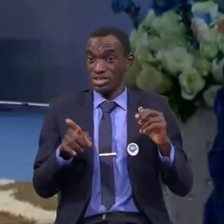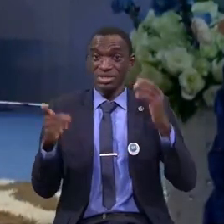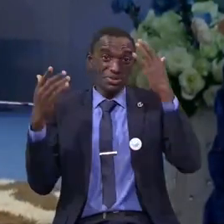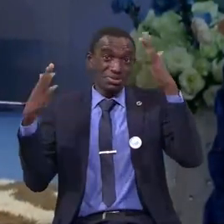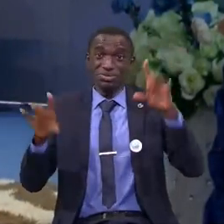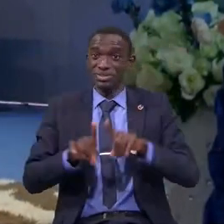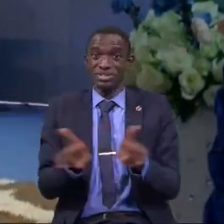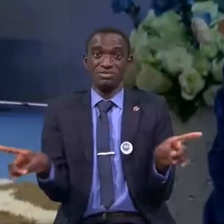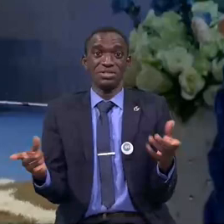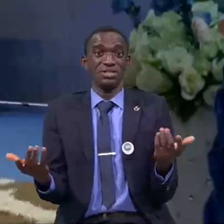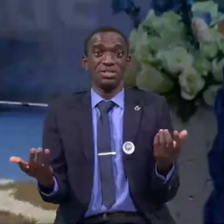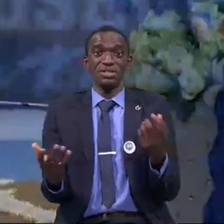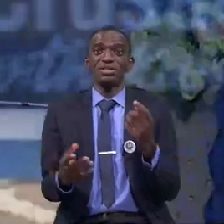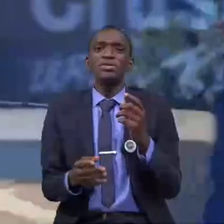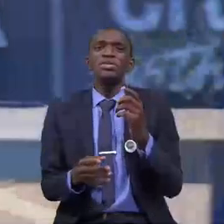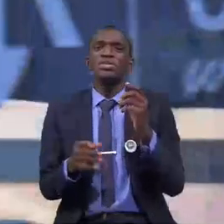Réellement.